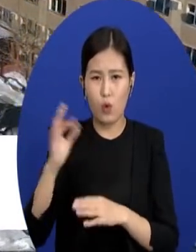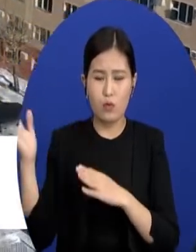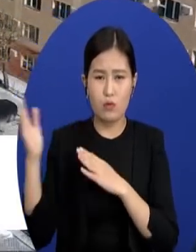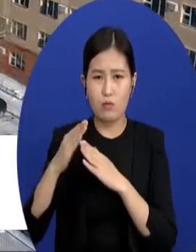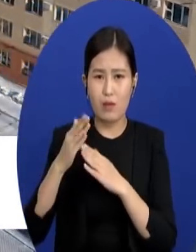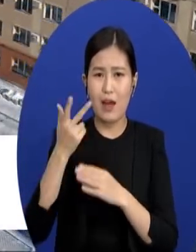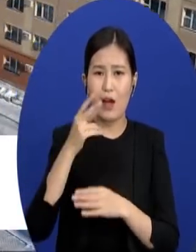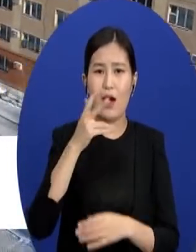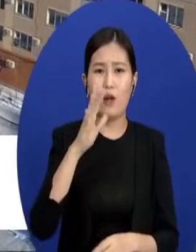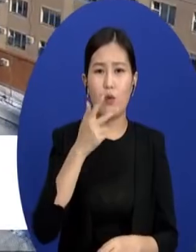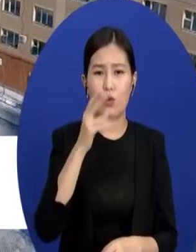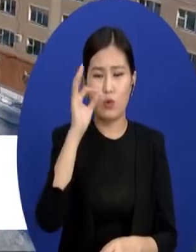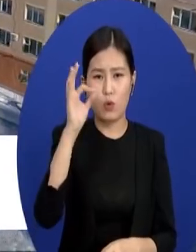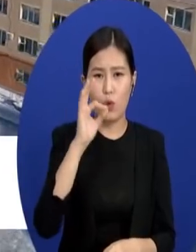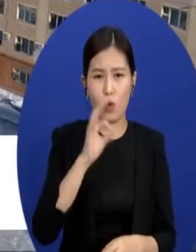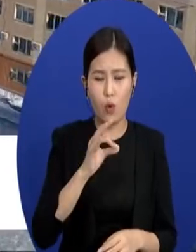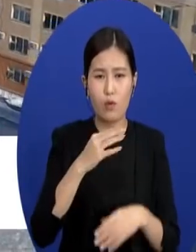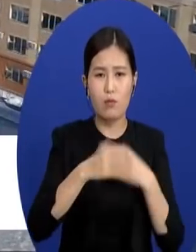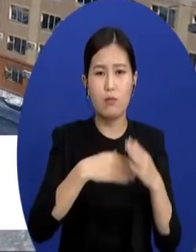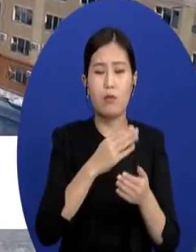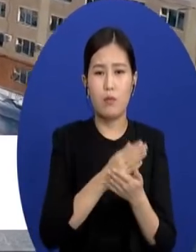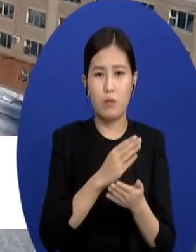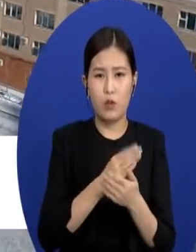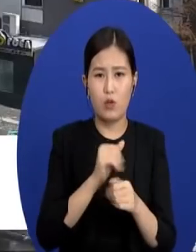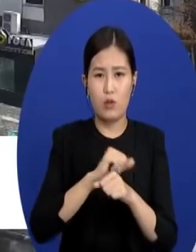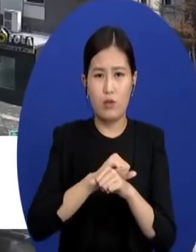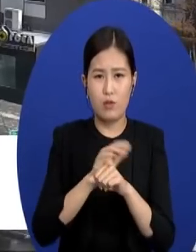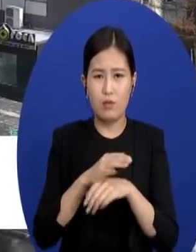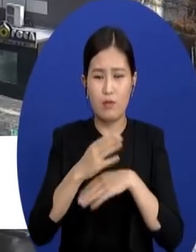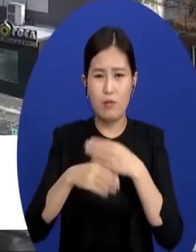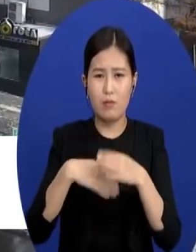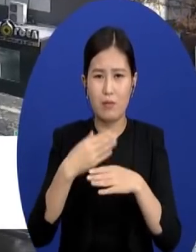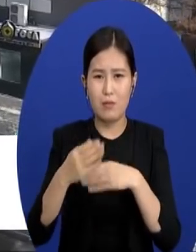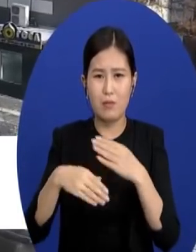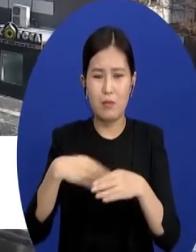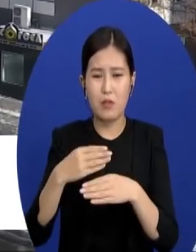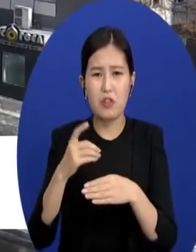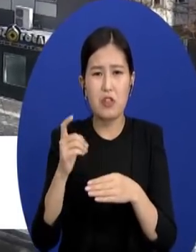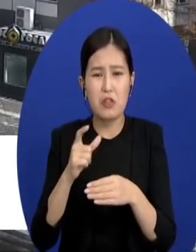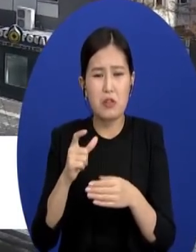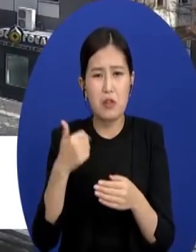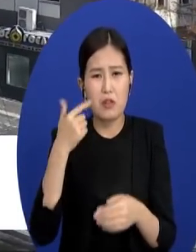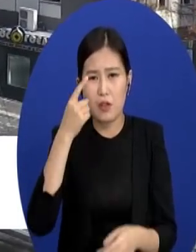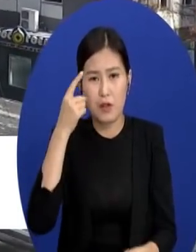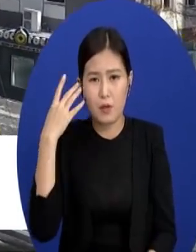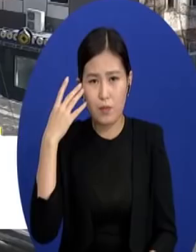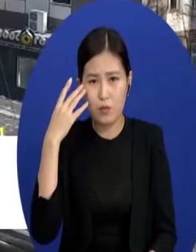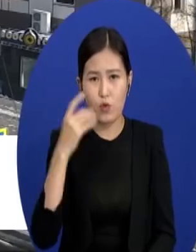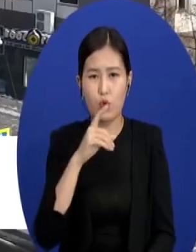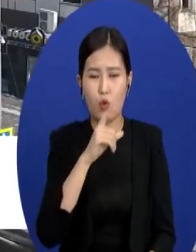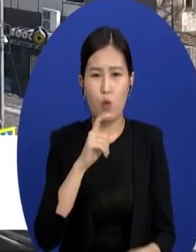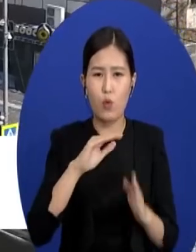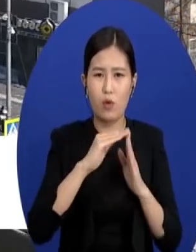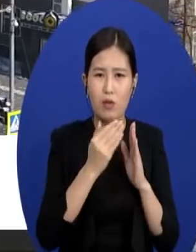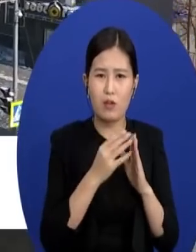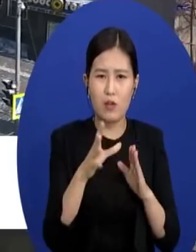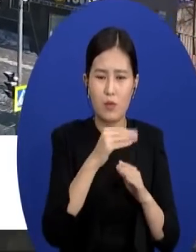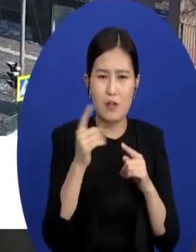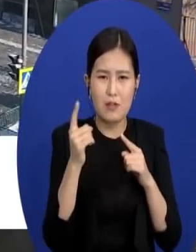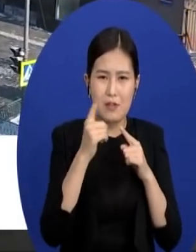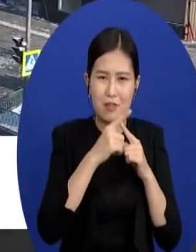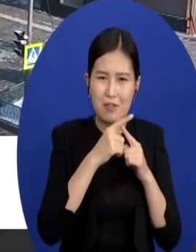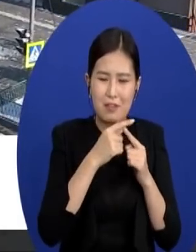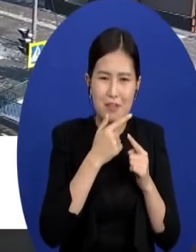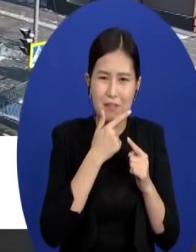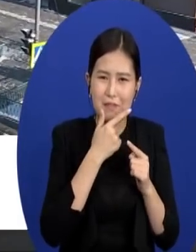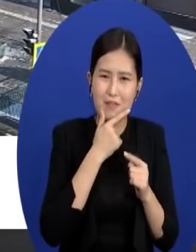хүрээнд ажиллаж байгаа юм а. Цар тахал хөл хорио цаашид хэдий болох үргэлжлэхийг мэдэхгүй тэр болтол айл өрхүүд тисгэд бэрх байх гэж иргэд хэлж